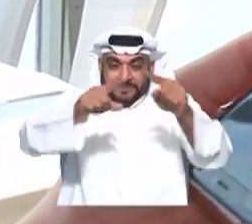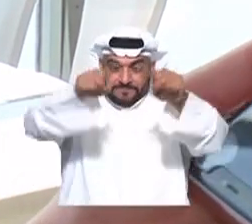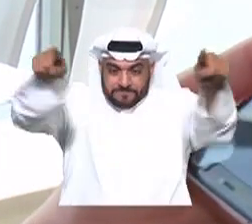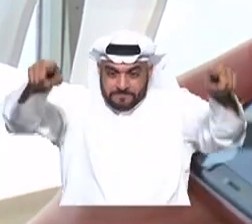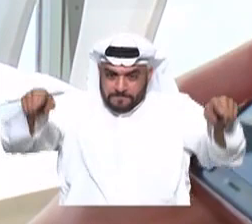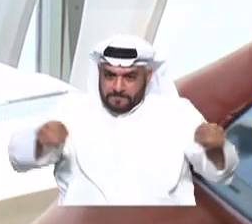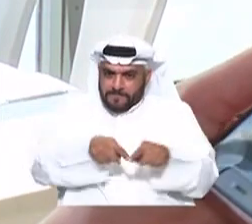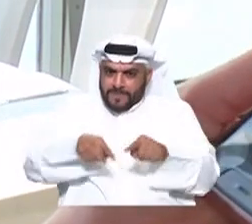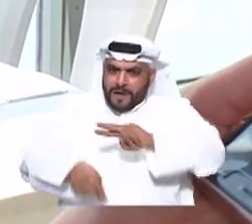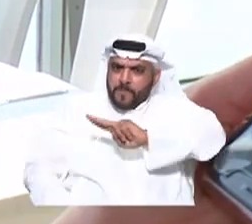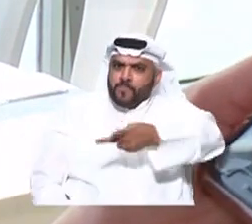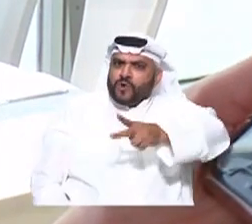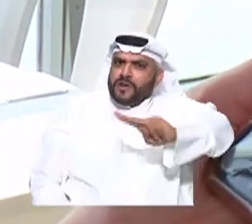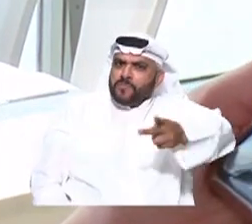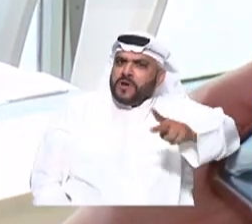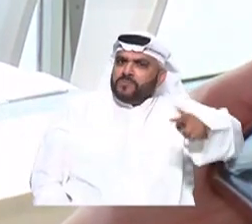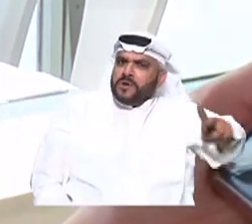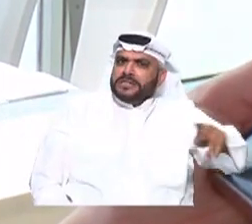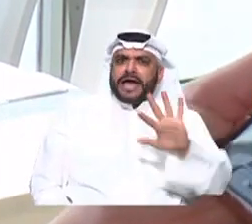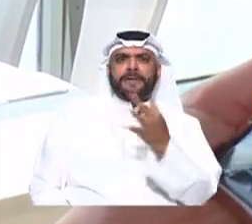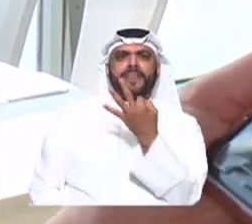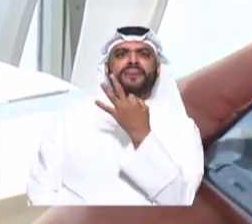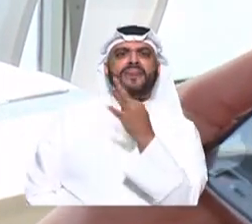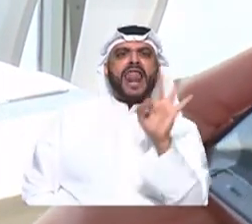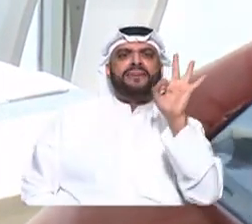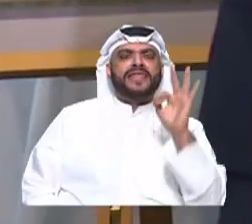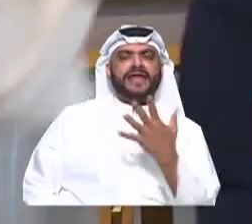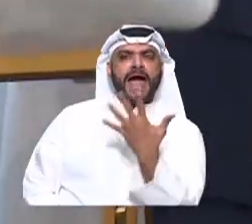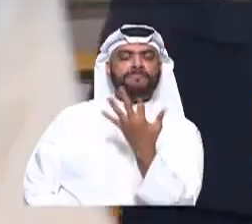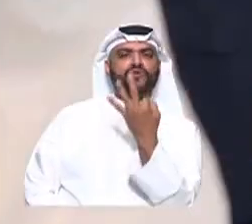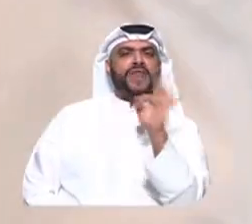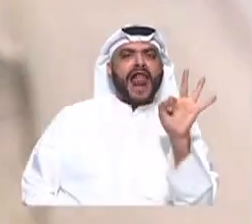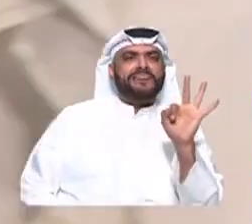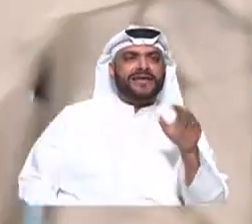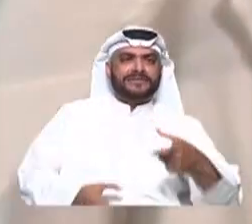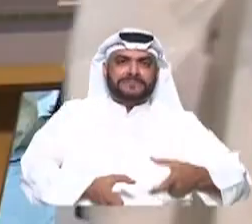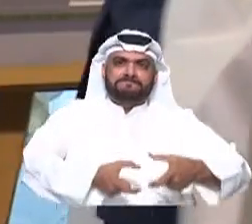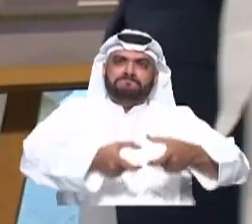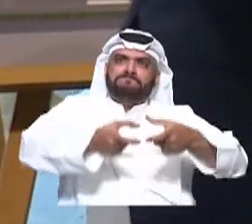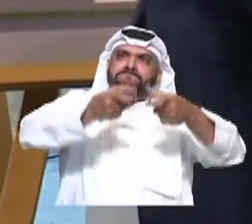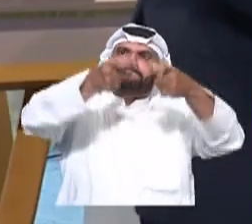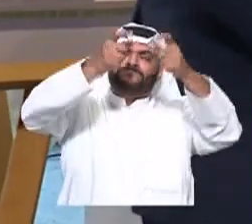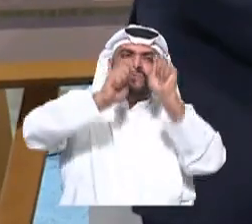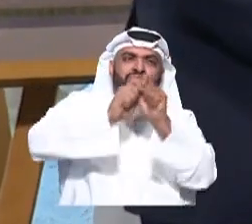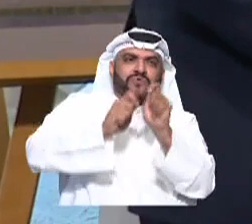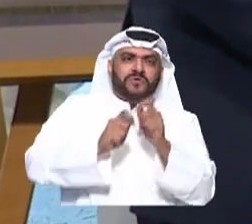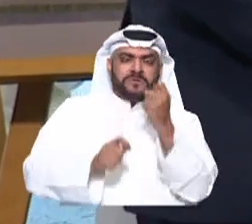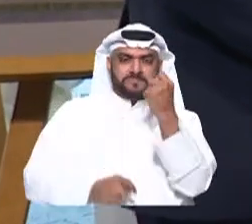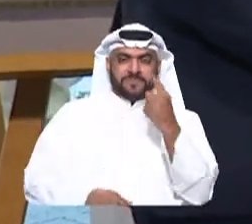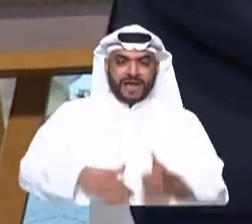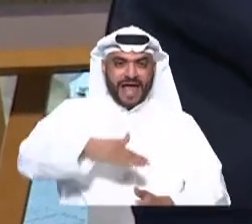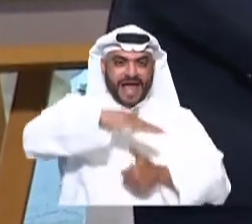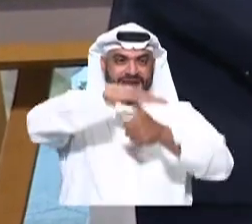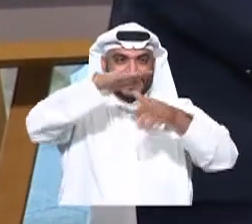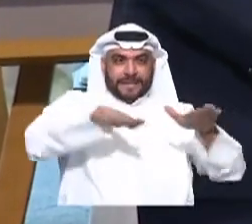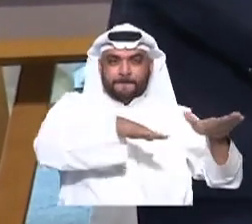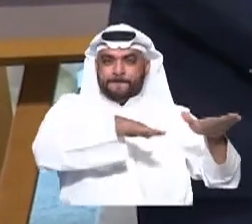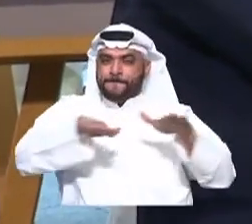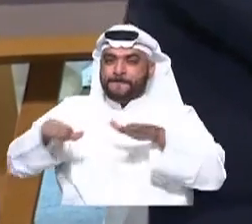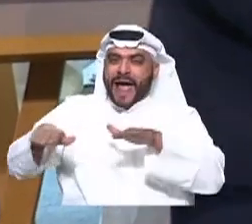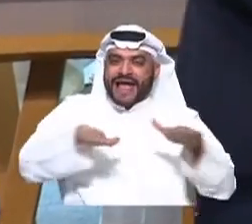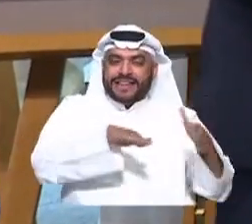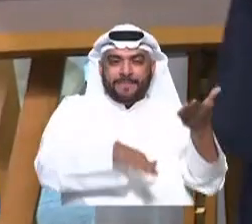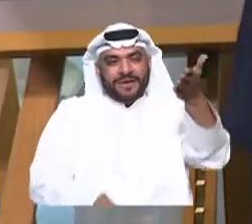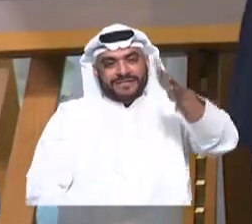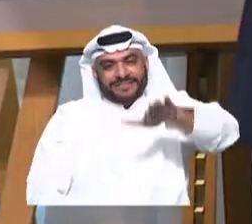من التصاميم تعدى 35 تصميم. وشدد مدير عام المكتب صلاح العوفان على حرص